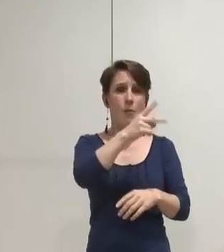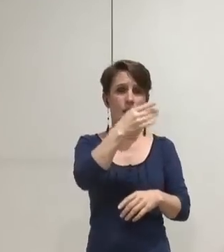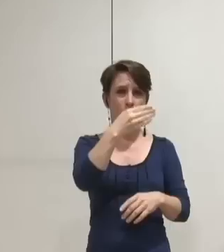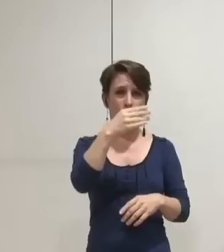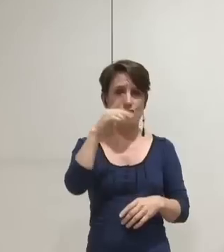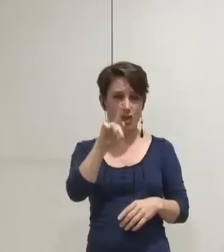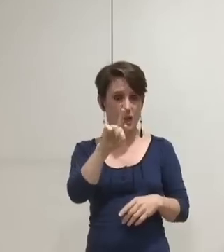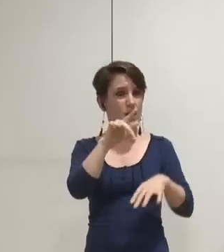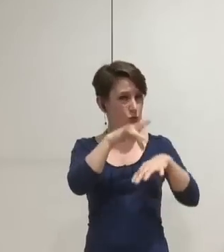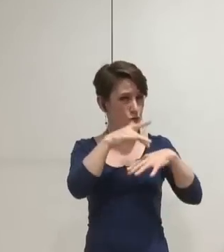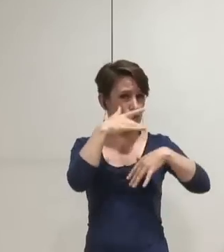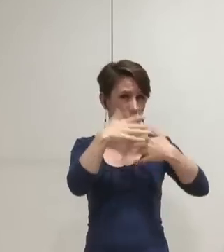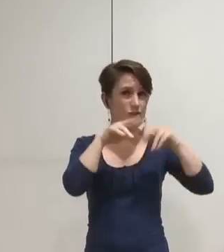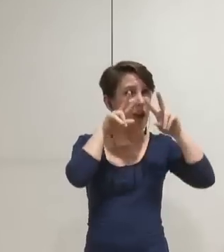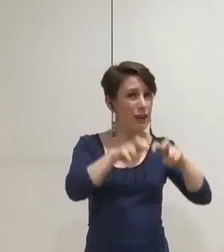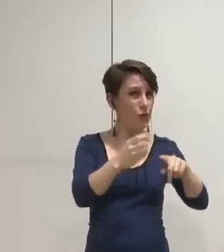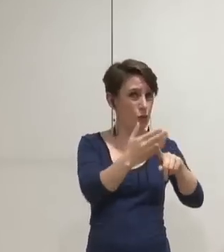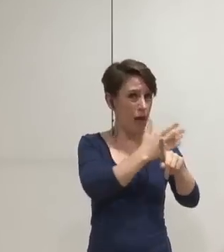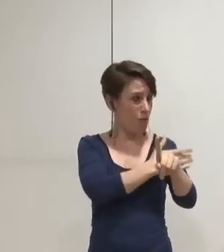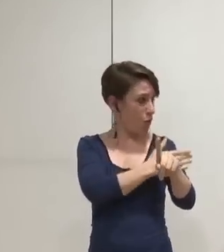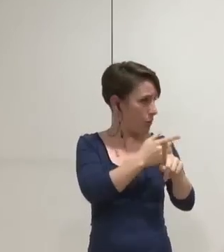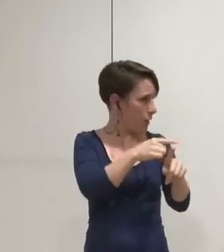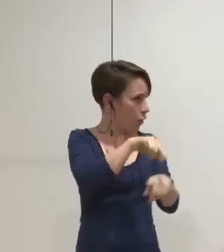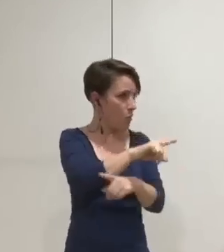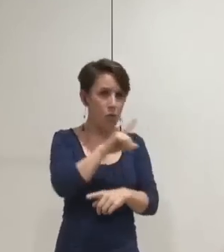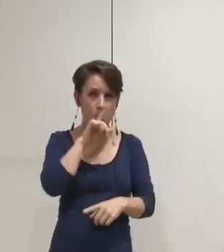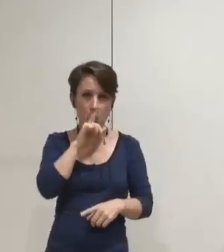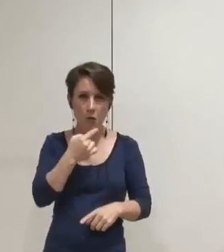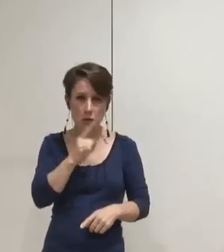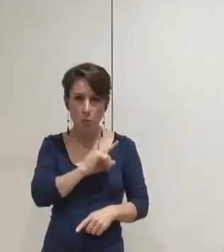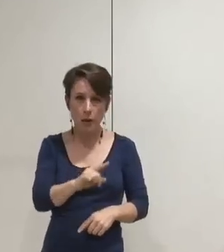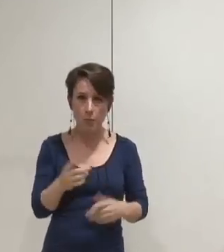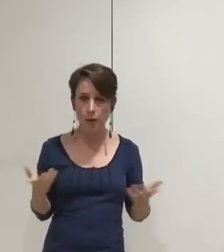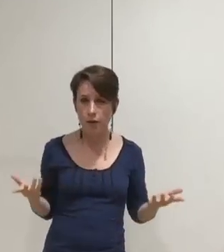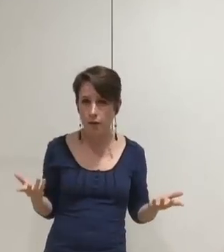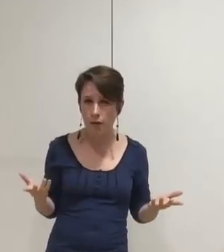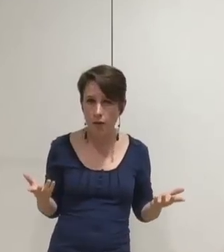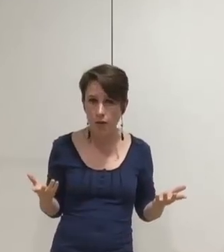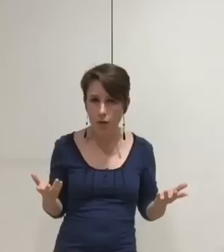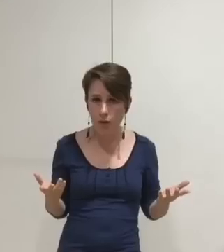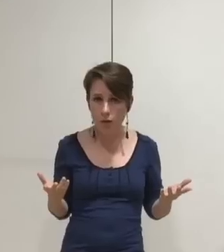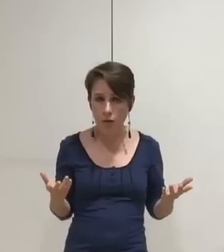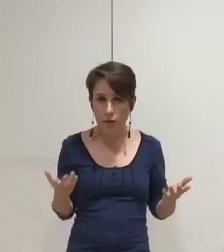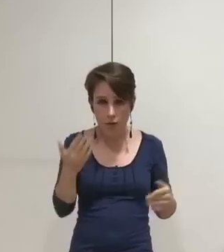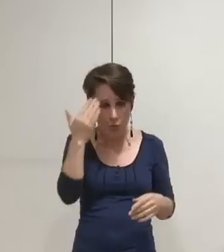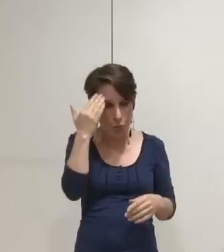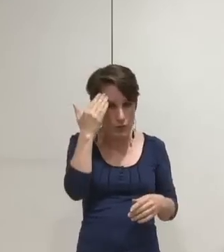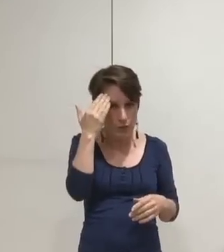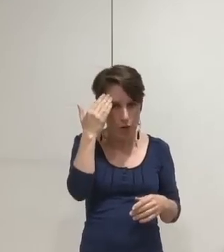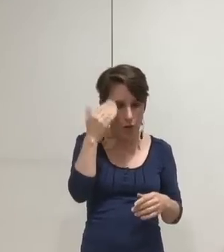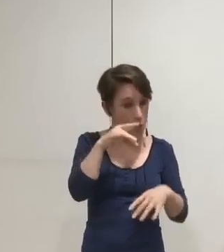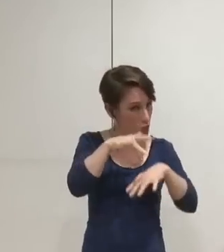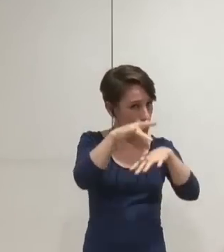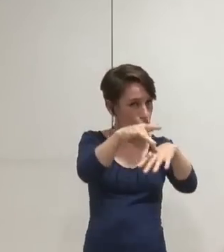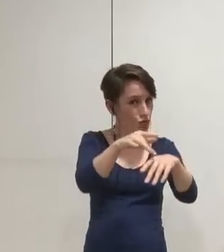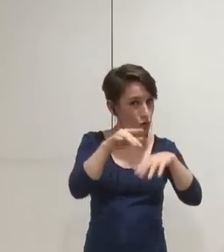dans l'expression de ce soir pour expliquer sur quelle base vous voulez relancer ALP expo car il y a